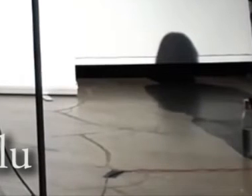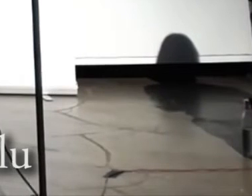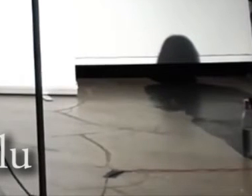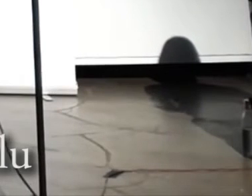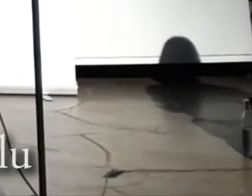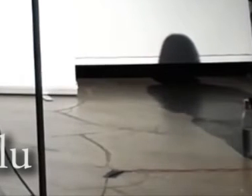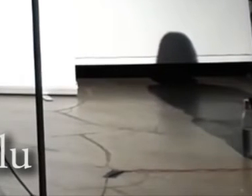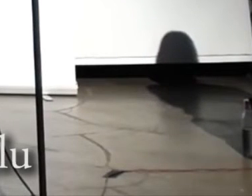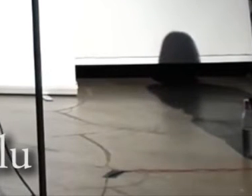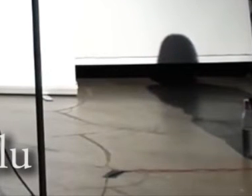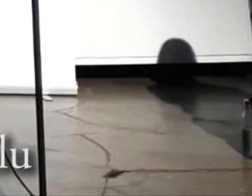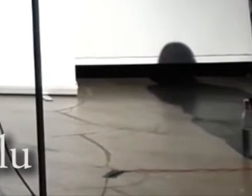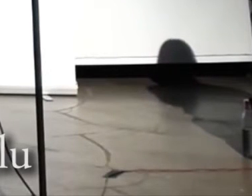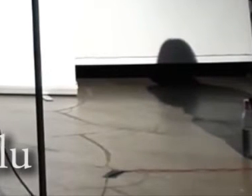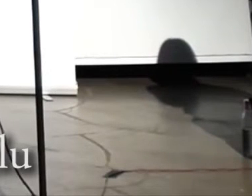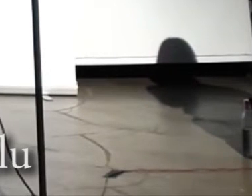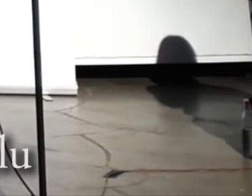kerroksessa. Ja